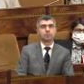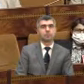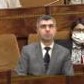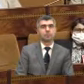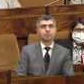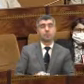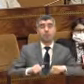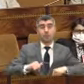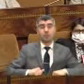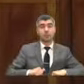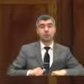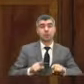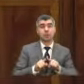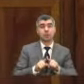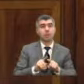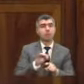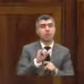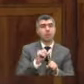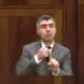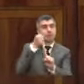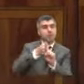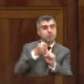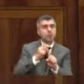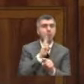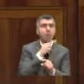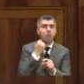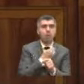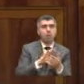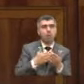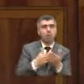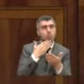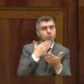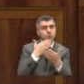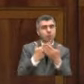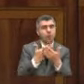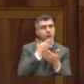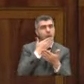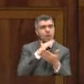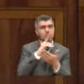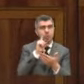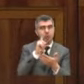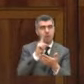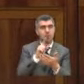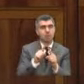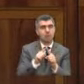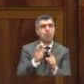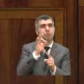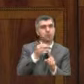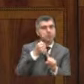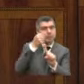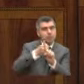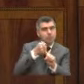سيد الوزير حتى شي واحد ما غادي ينكر المجهود اللي دارت الحكومه مشكوره، والحمد لله استطاع المغرب بفضل هذه